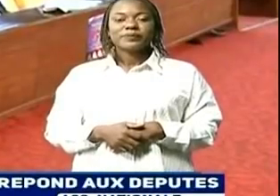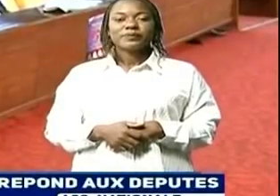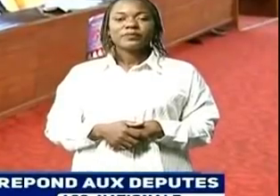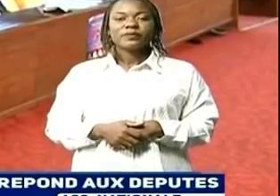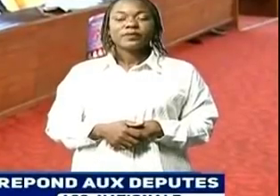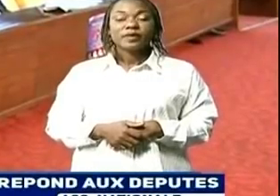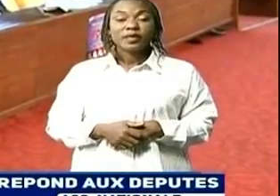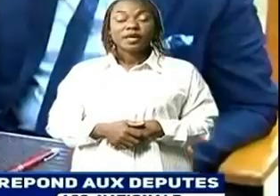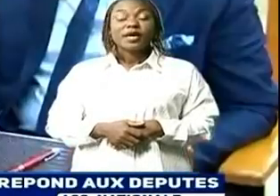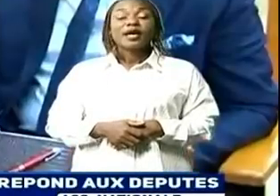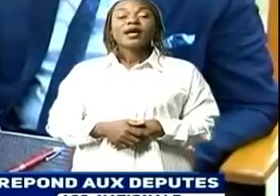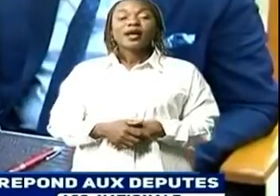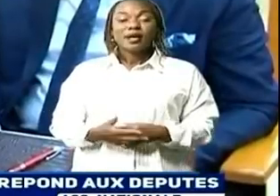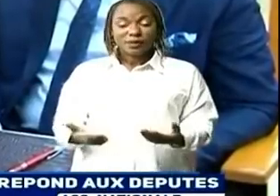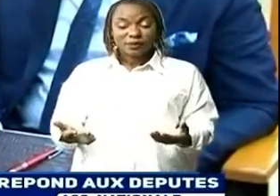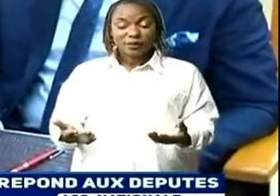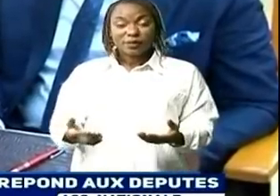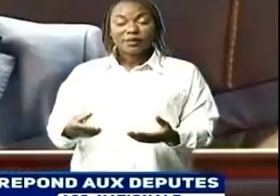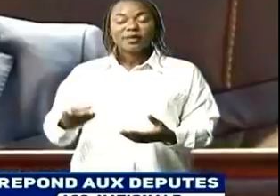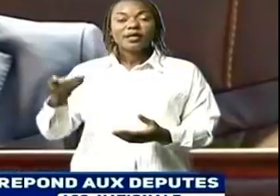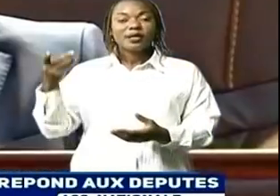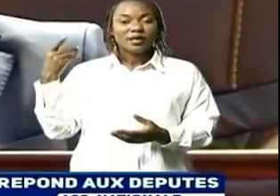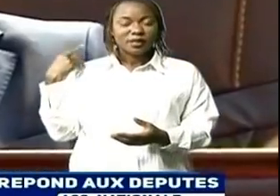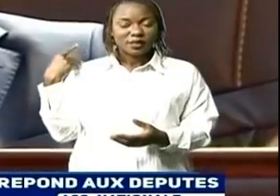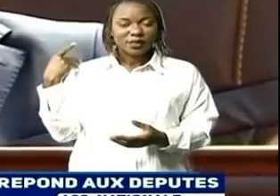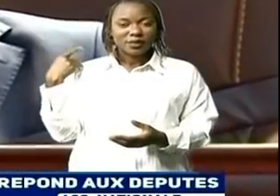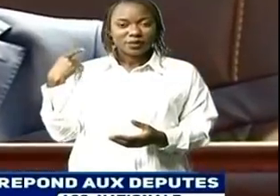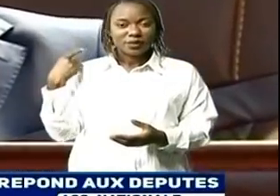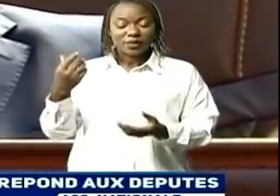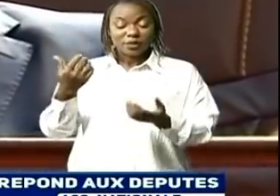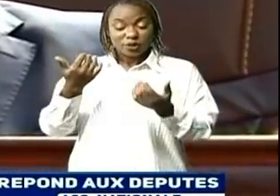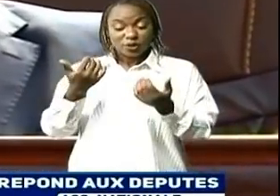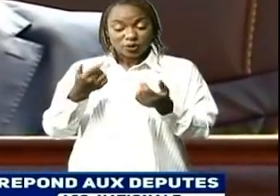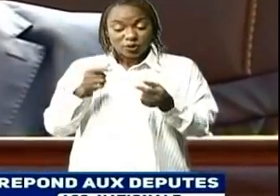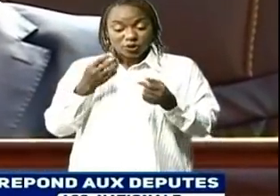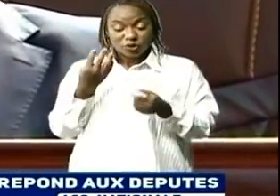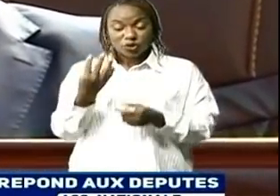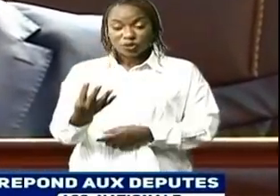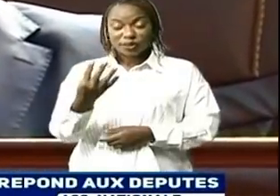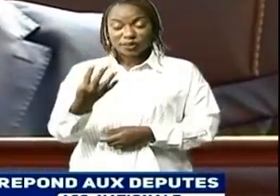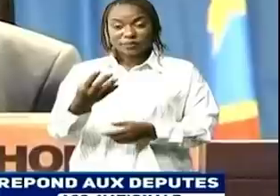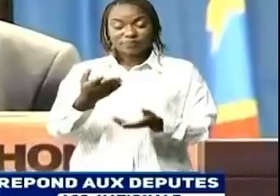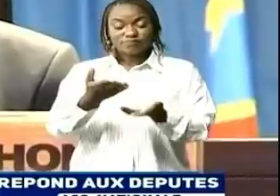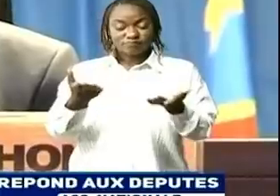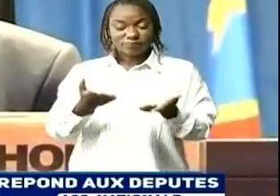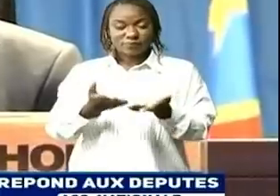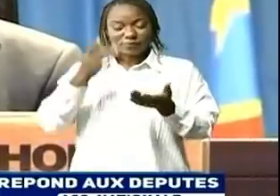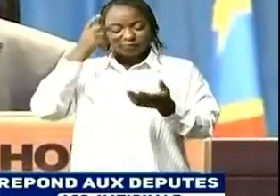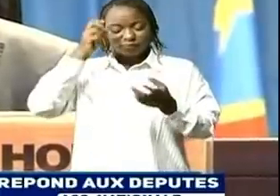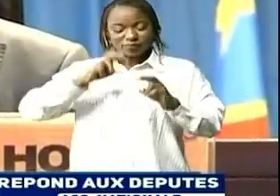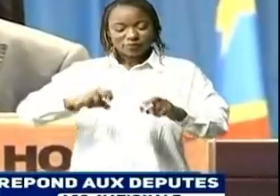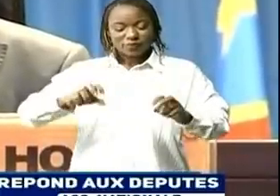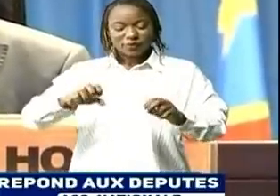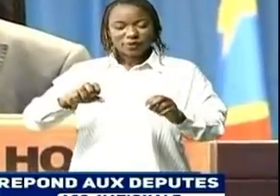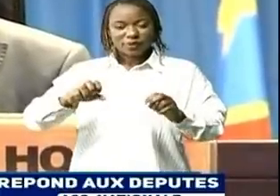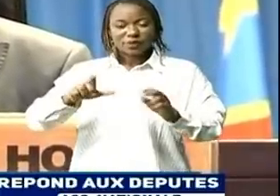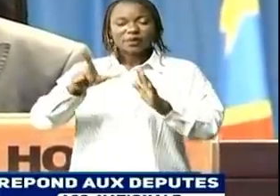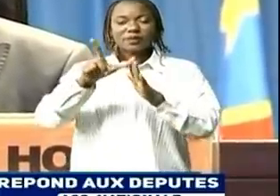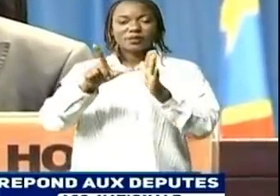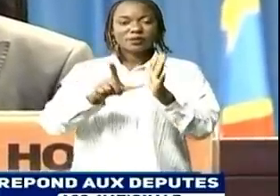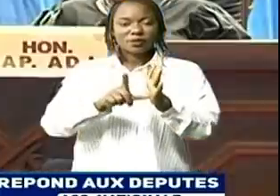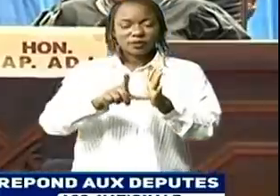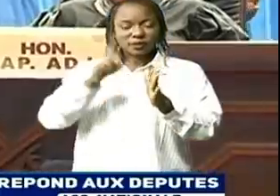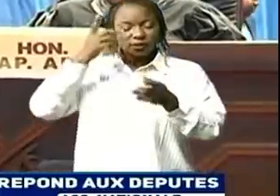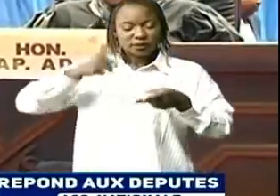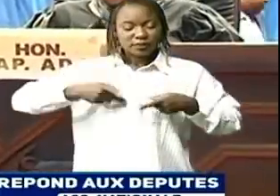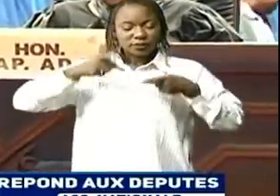Les élus nationaux se sont retrouvés ce jeudi 14 avril 2022 à l'hémicycle du Palais du Peuple pour l'examen, le vote de la proposition